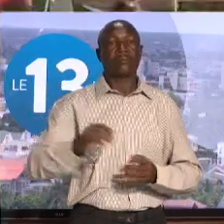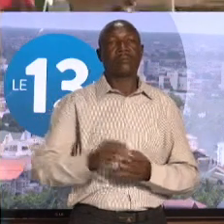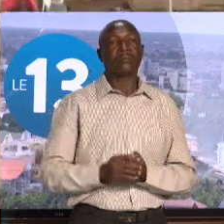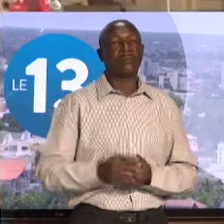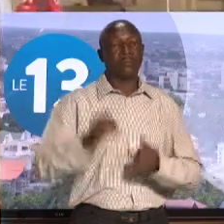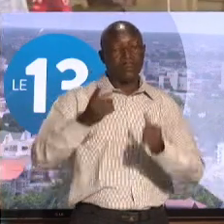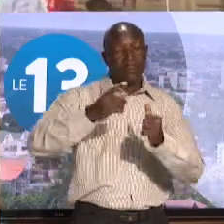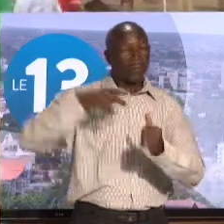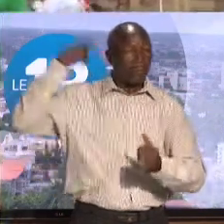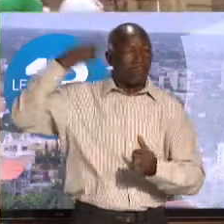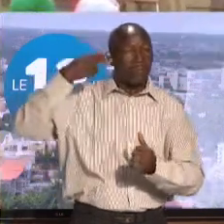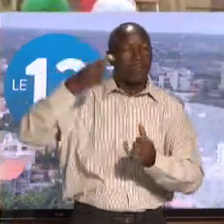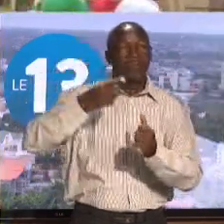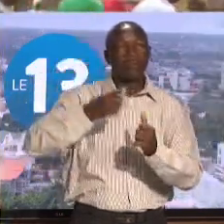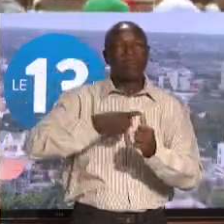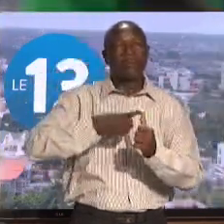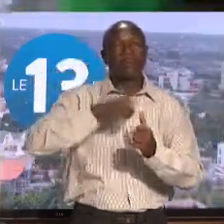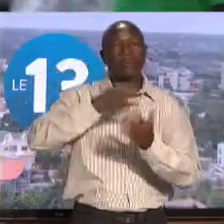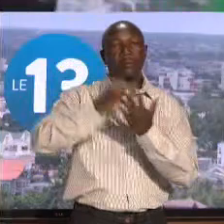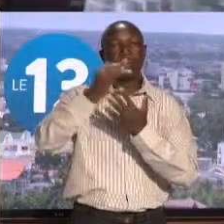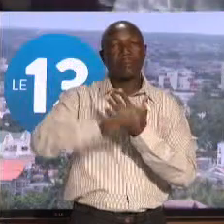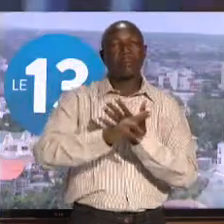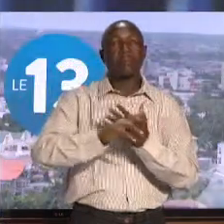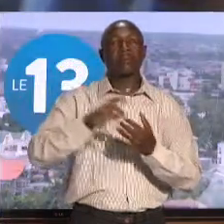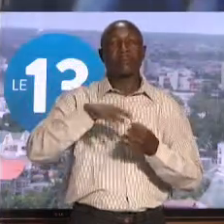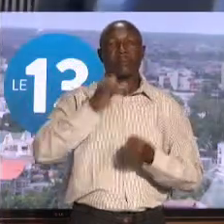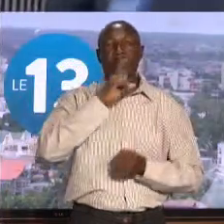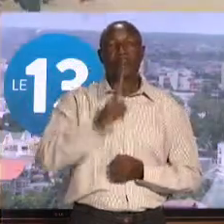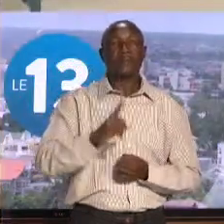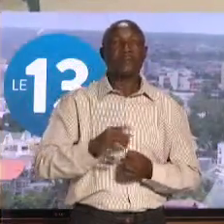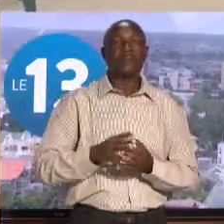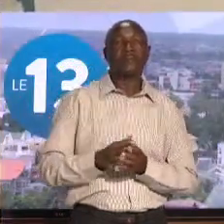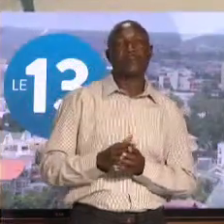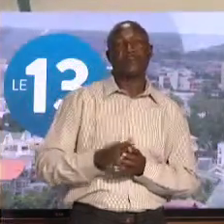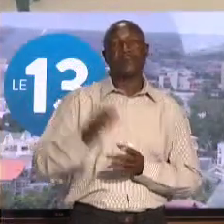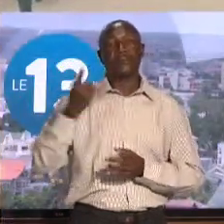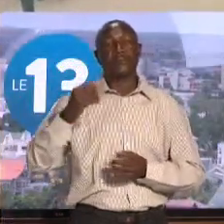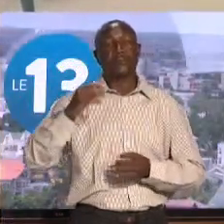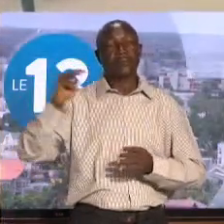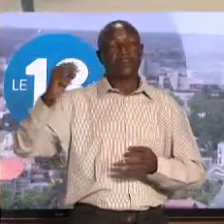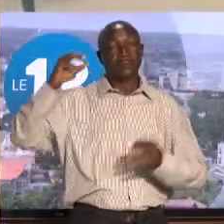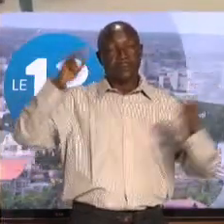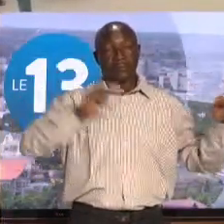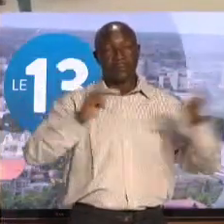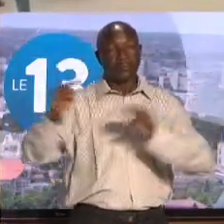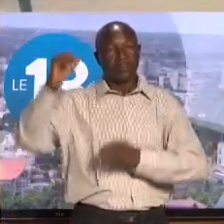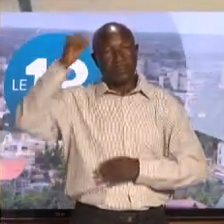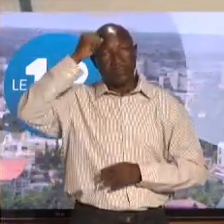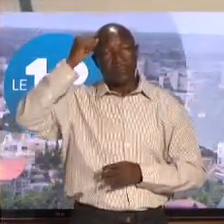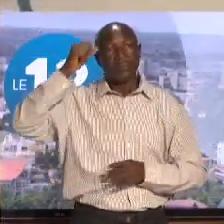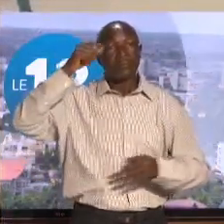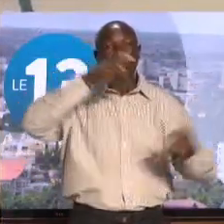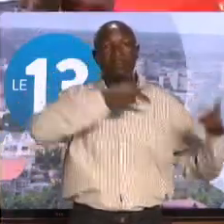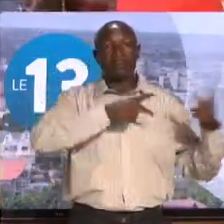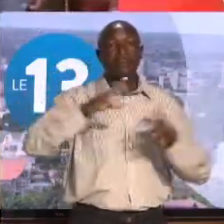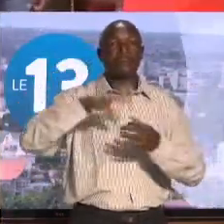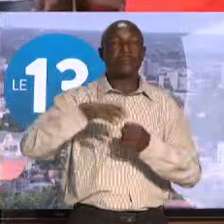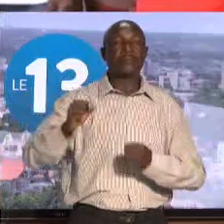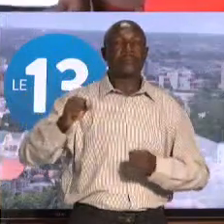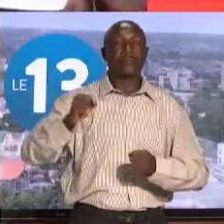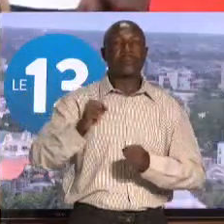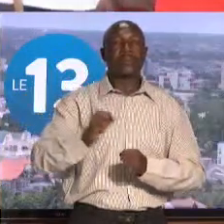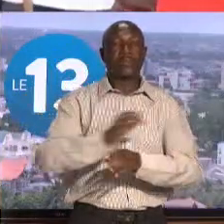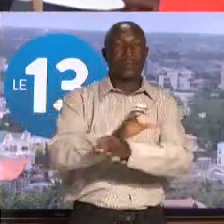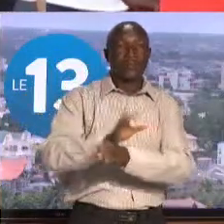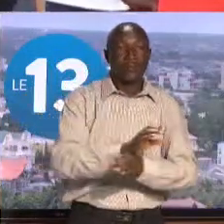mai est intimement lié à celui de son mouvement syndical. Pendant la période coloniale, il se commémorait dans le